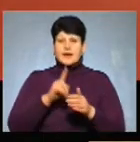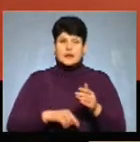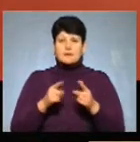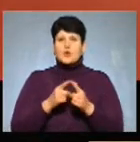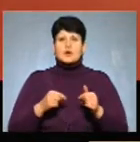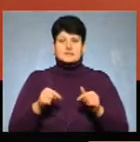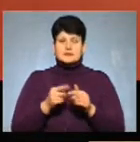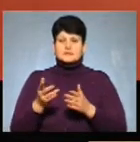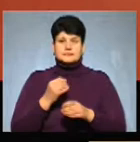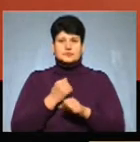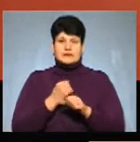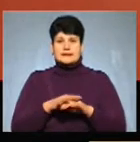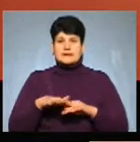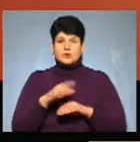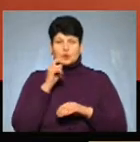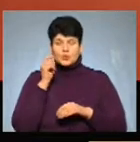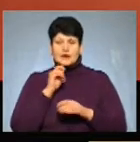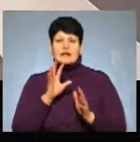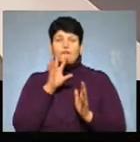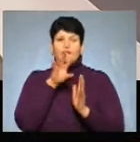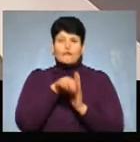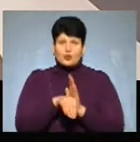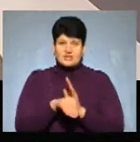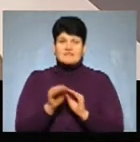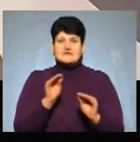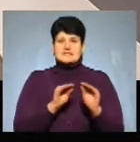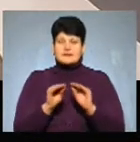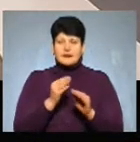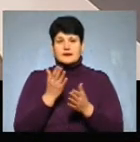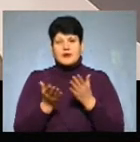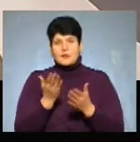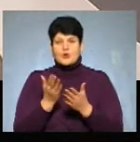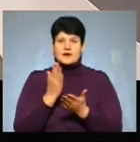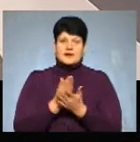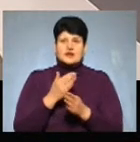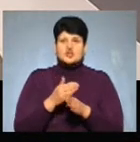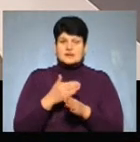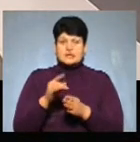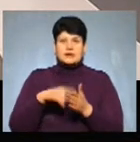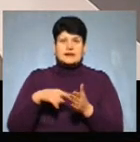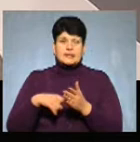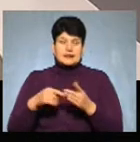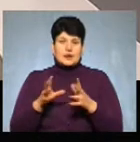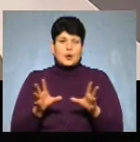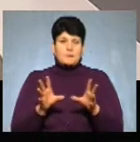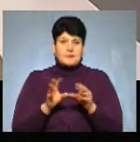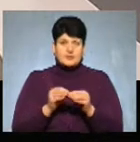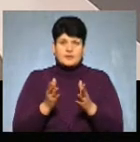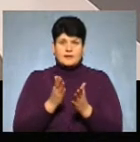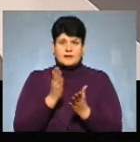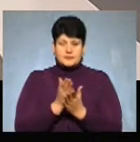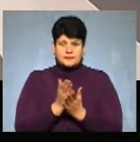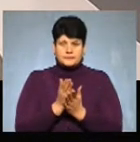релігійними організаціями, які діють на території України та входять до складу або є частиною релігійних об'єднань,